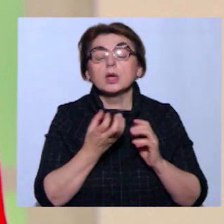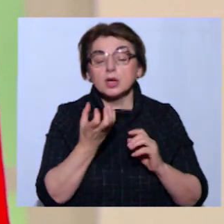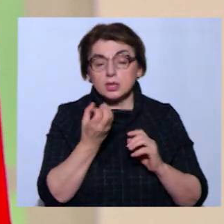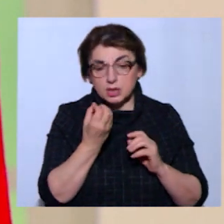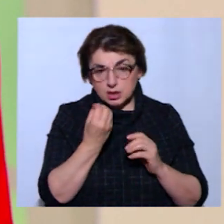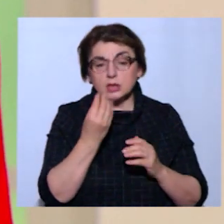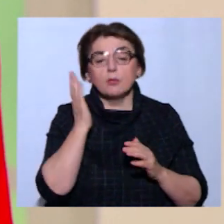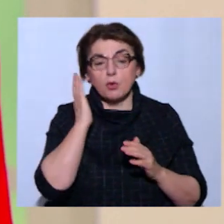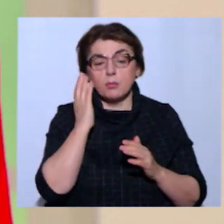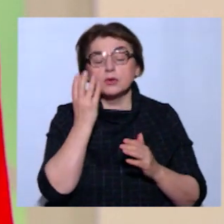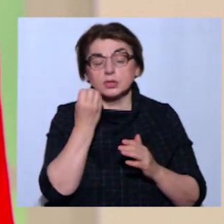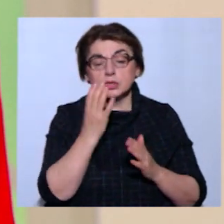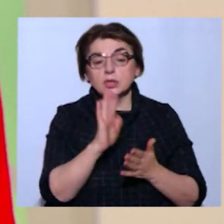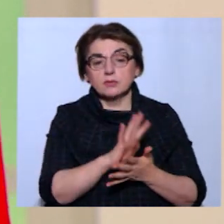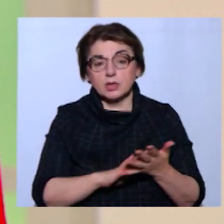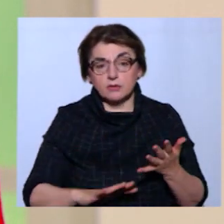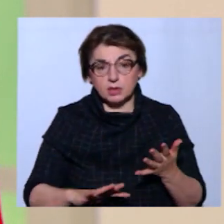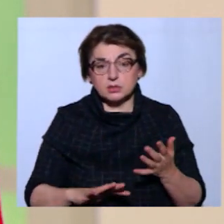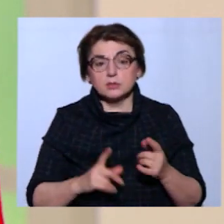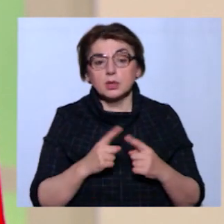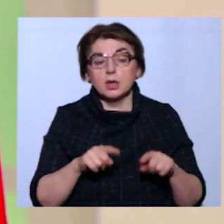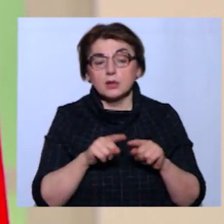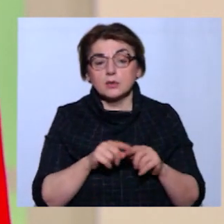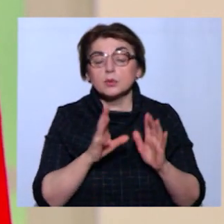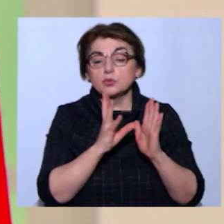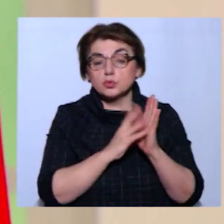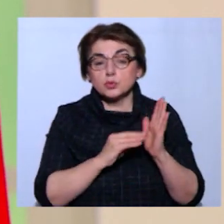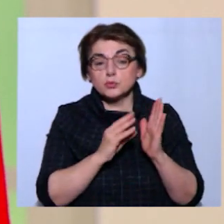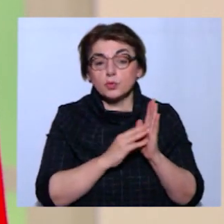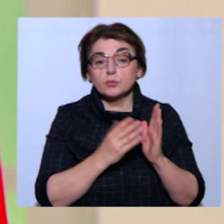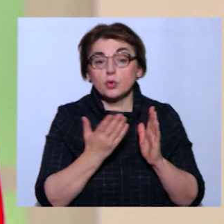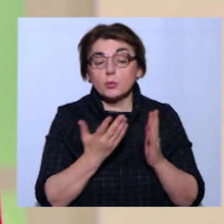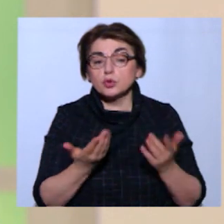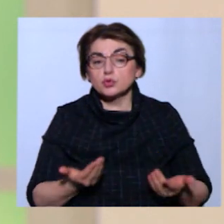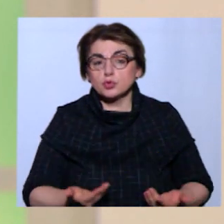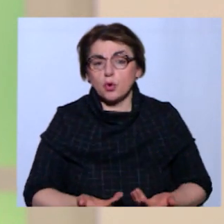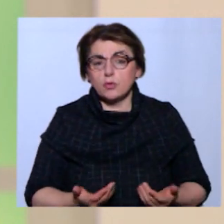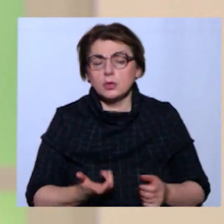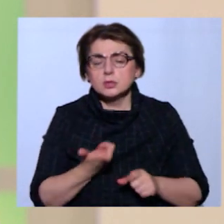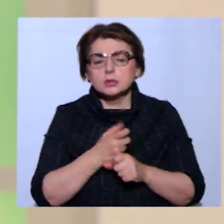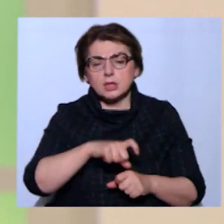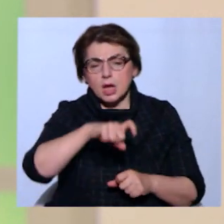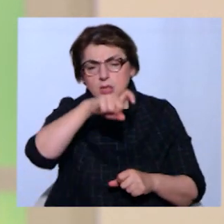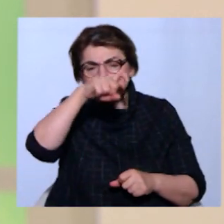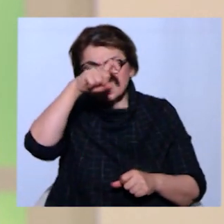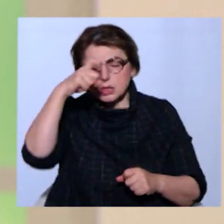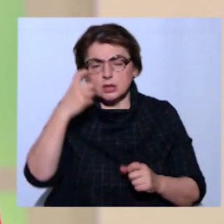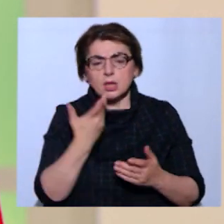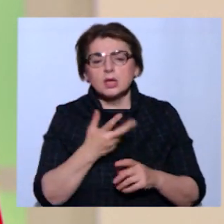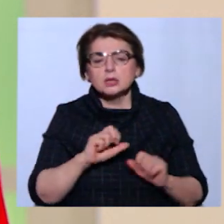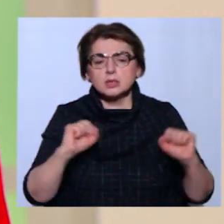კვლავ გავაგრძელებთ შემდეგ გაკვეთილზე და ჩვენ ვისაუბრებთ ისეთ ძუძუმწოვრებზე, რომლებიც ცხოვრობენ ძალიან ცხელ და ძალიან